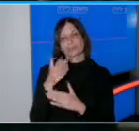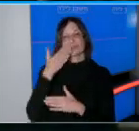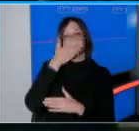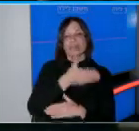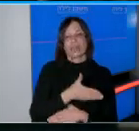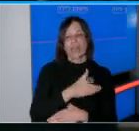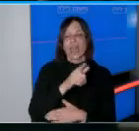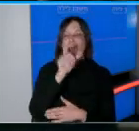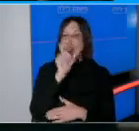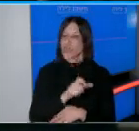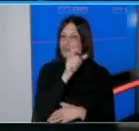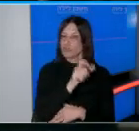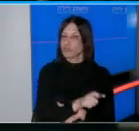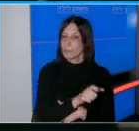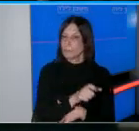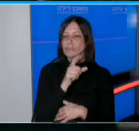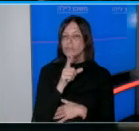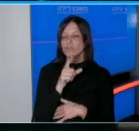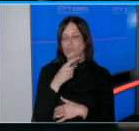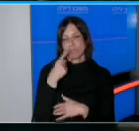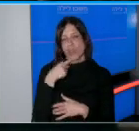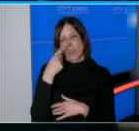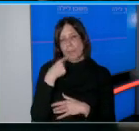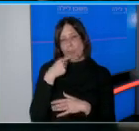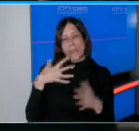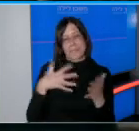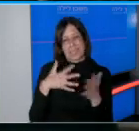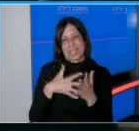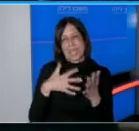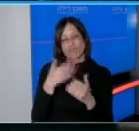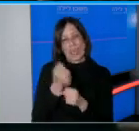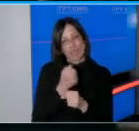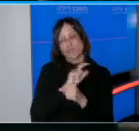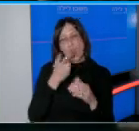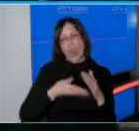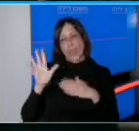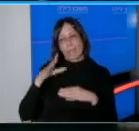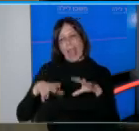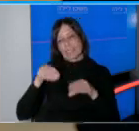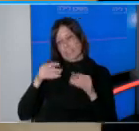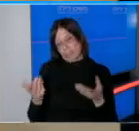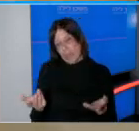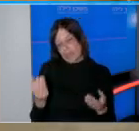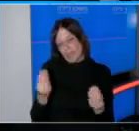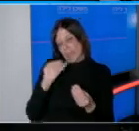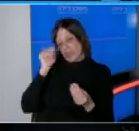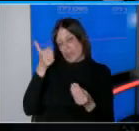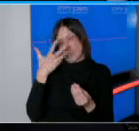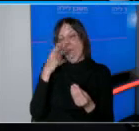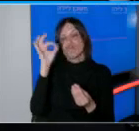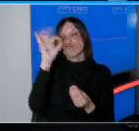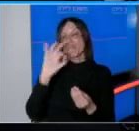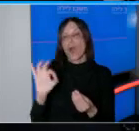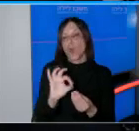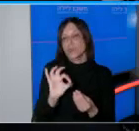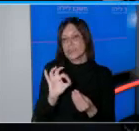דעתי לאותם אנשים שהכריזו בסקרים שנעשו שהם לא הולכים להצביע, קודם כל. ו-50%